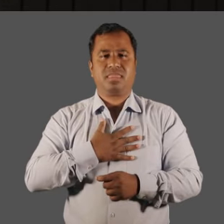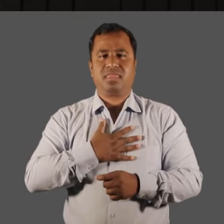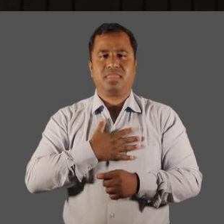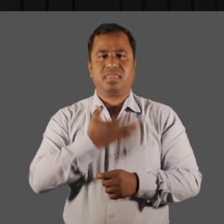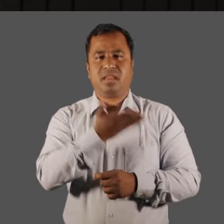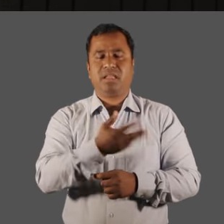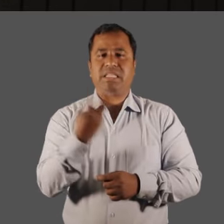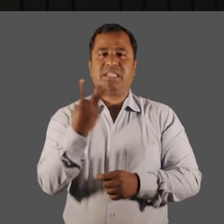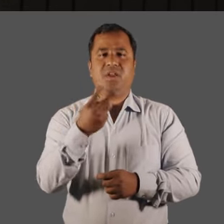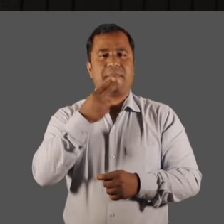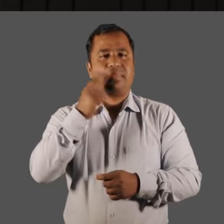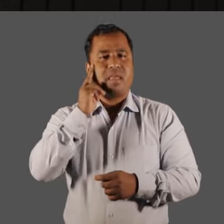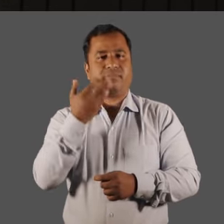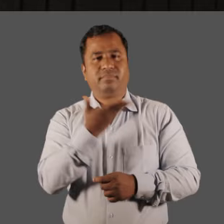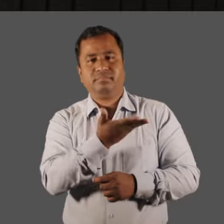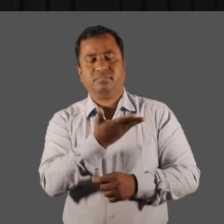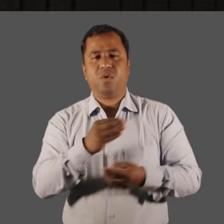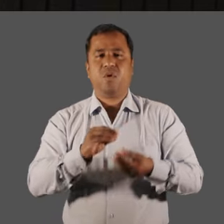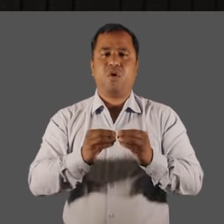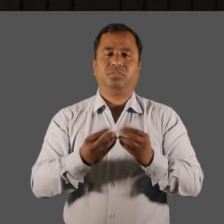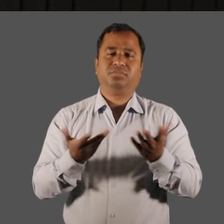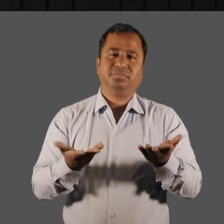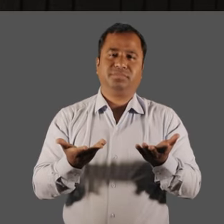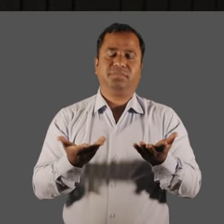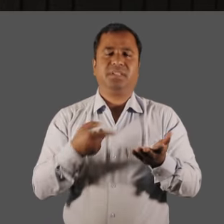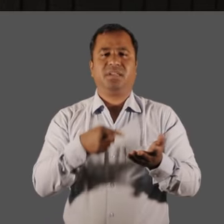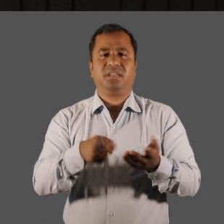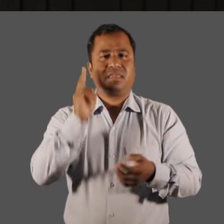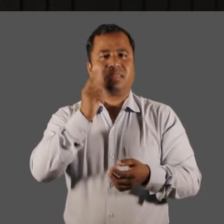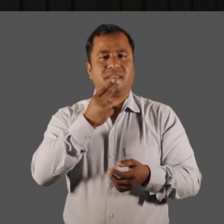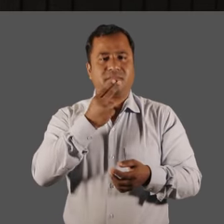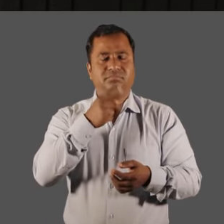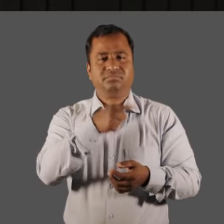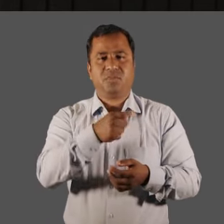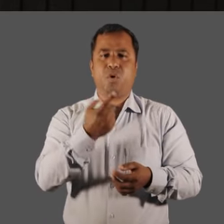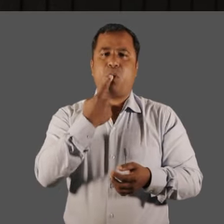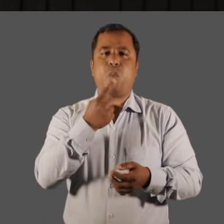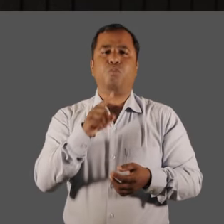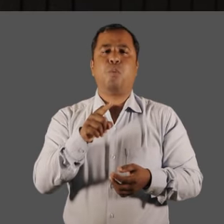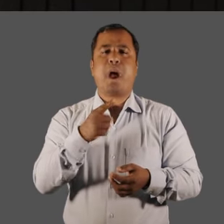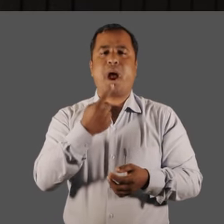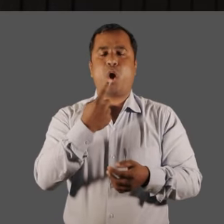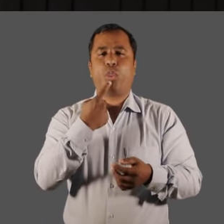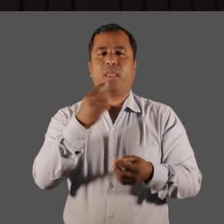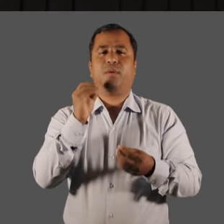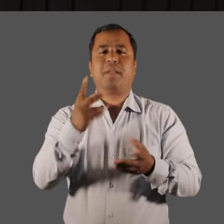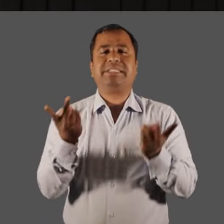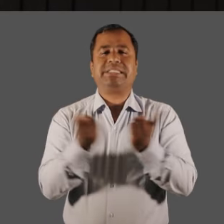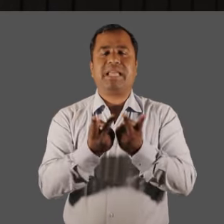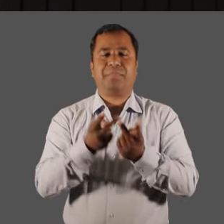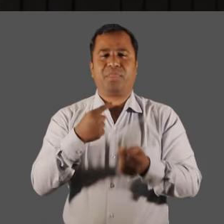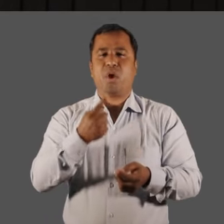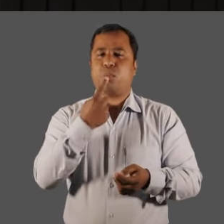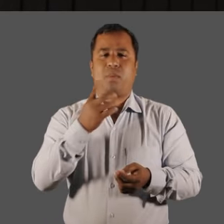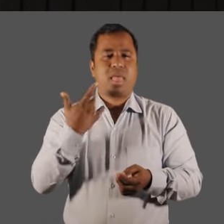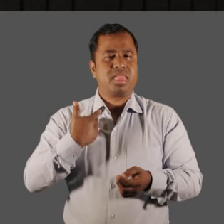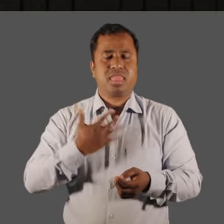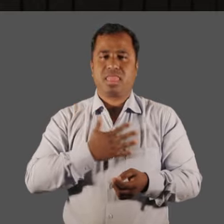৩ জনই কথা বলতে পারে না।" মানুষ তো আসলে শ্রবণ প্রতিবন্ধী টার্মটা ইউজ করে না, বোবা। তিনজনই বোবা, কথা বলতে পারে না এরা, আহারে